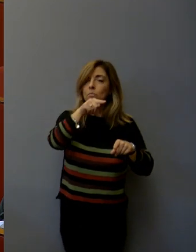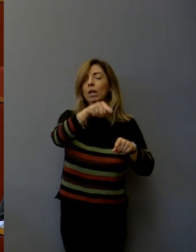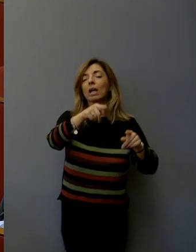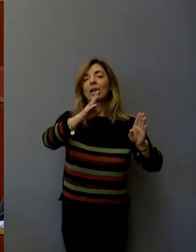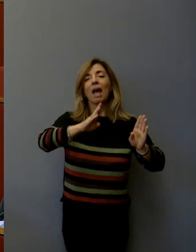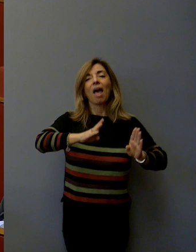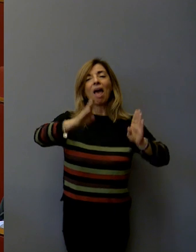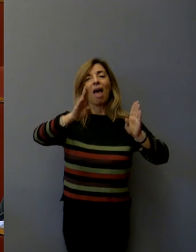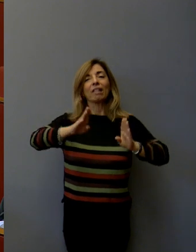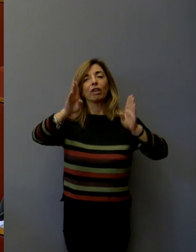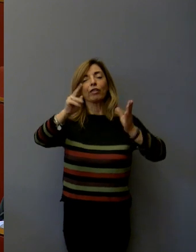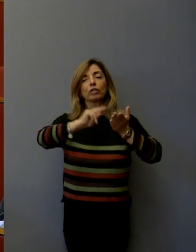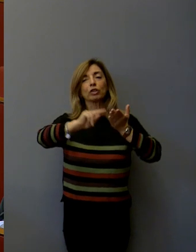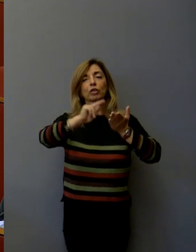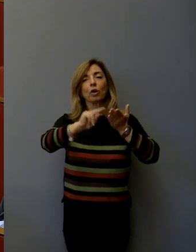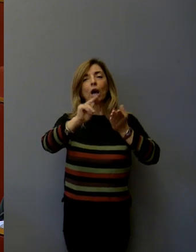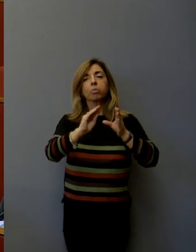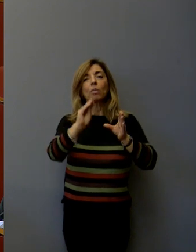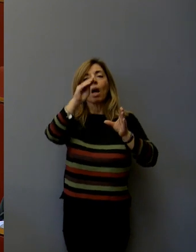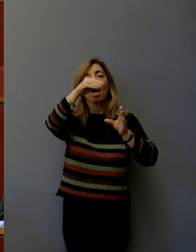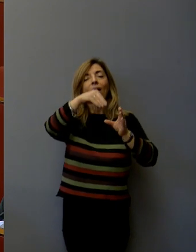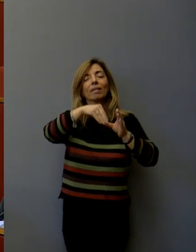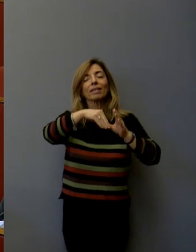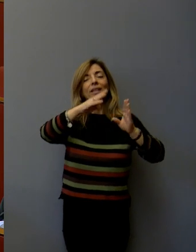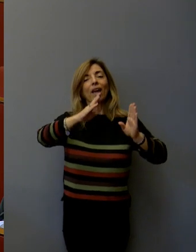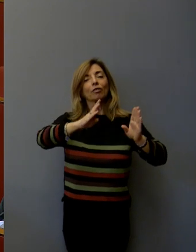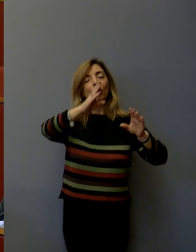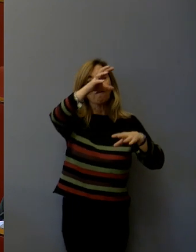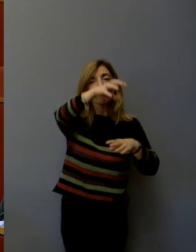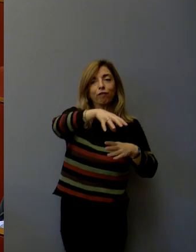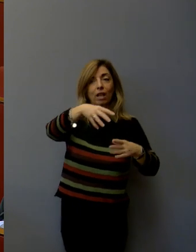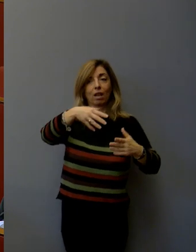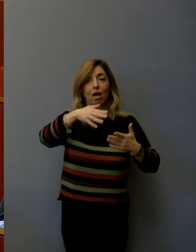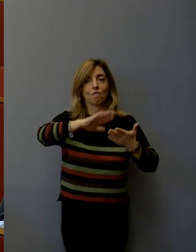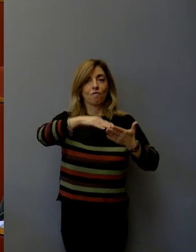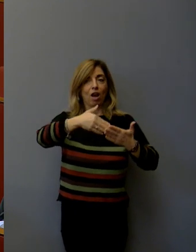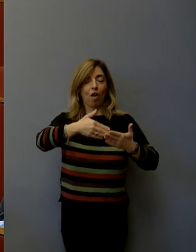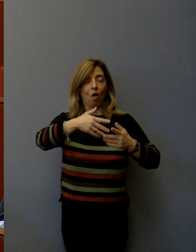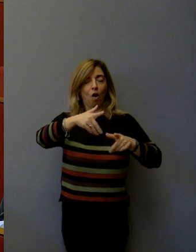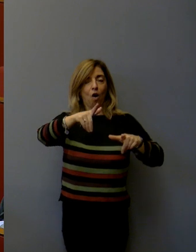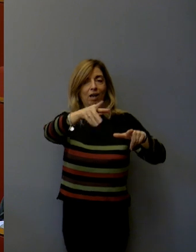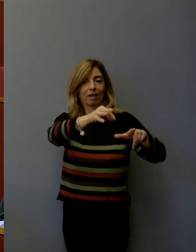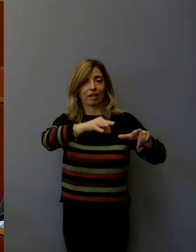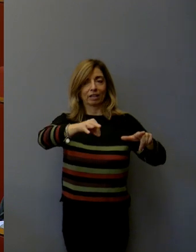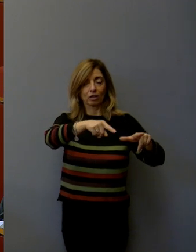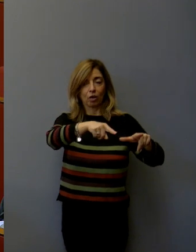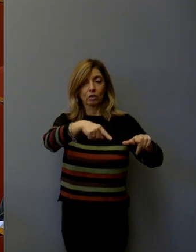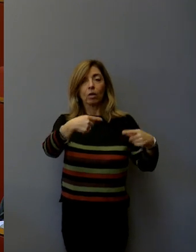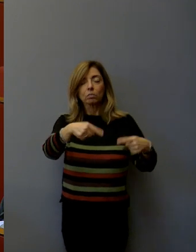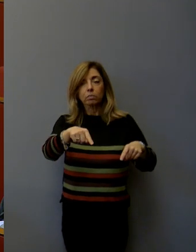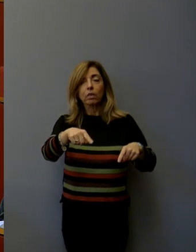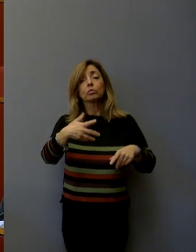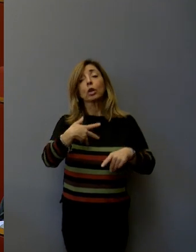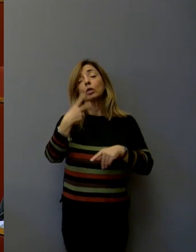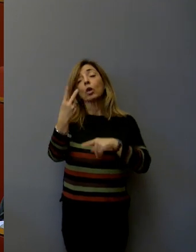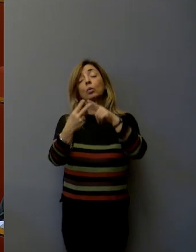all'interno di strutture di pregio architettonico e di ville Allora ecco qua che si creano due problemi Uno